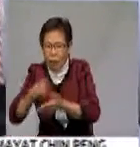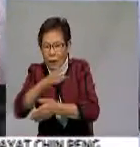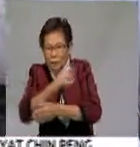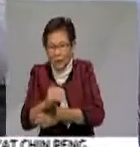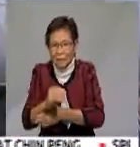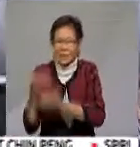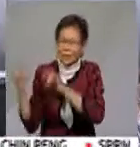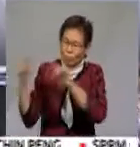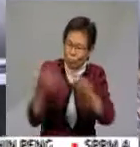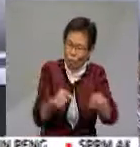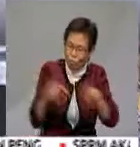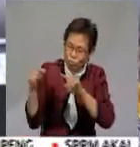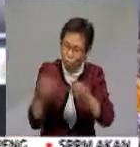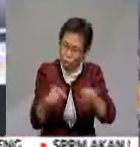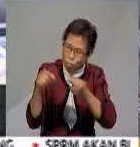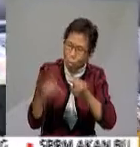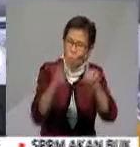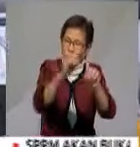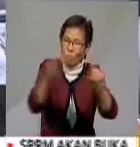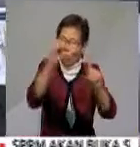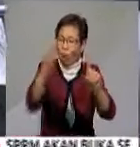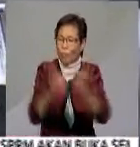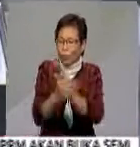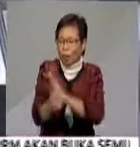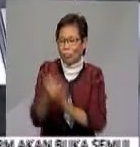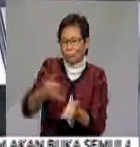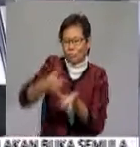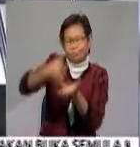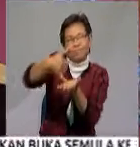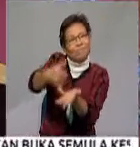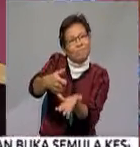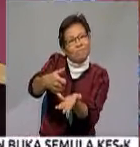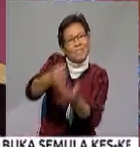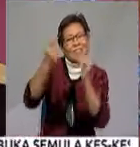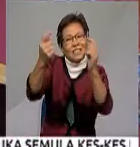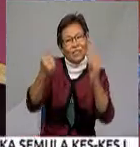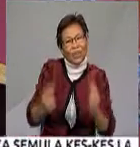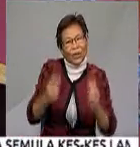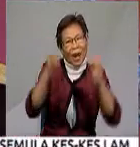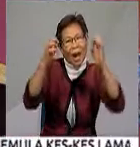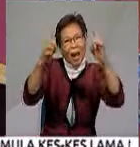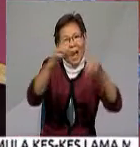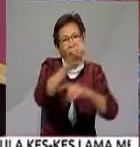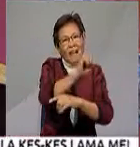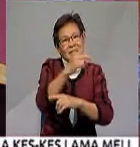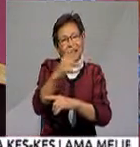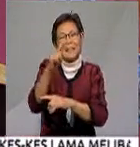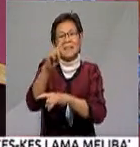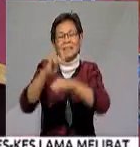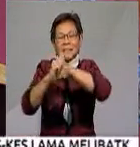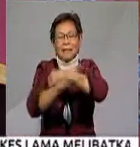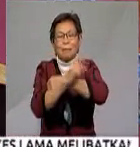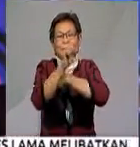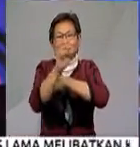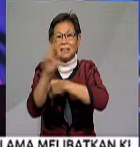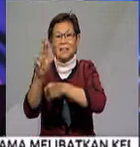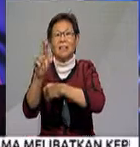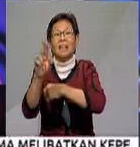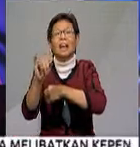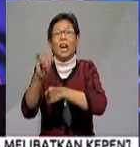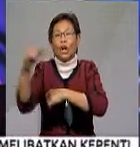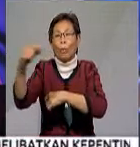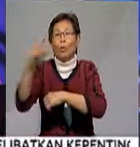samping kehadiran 100% melayakkan beliau dinobat sebagai tokoh akademik SK Taman Seri Gombak 2